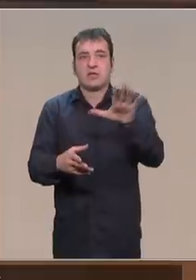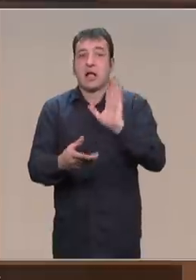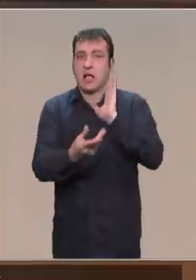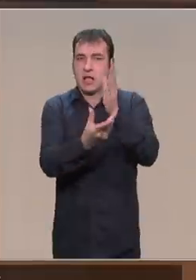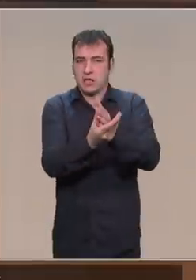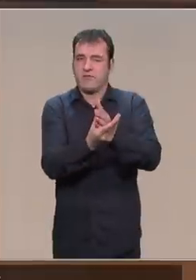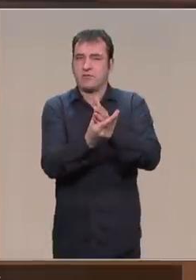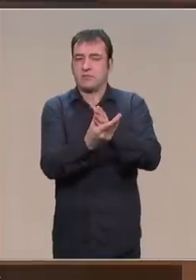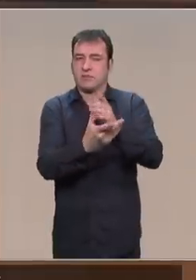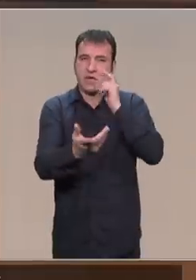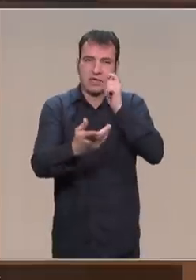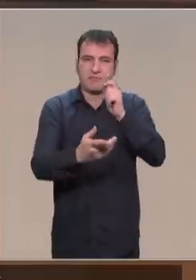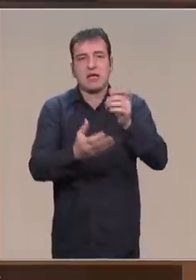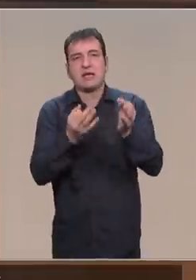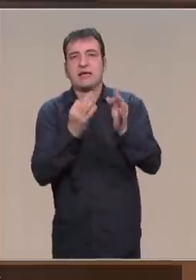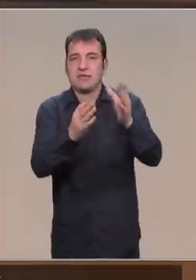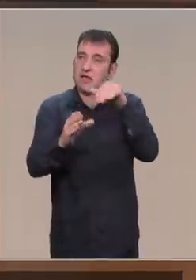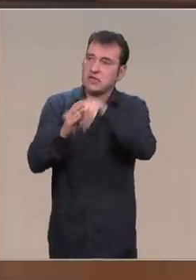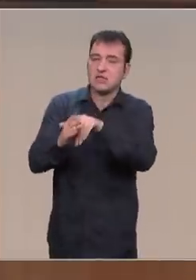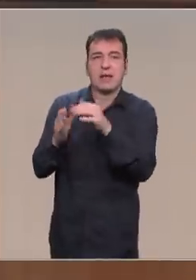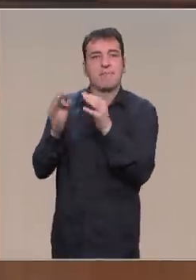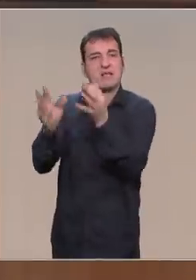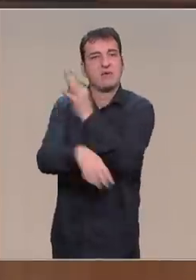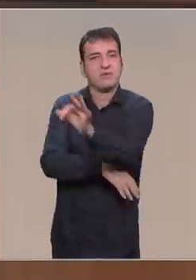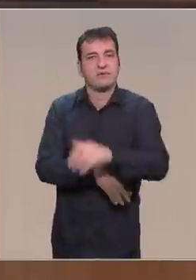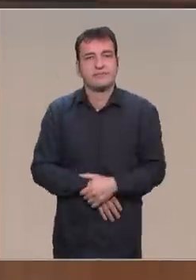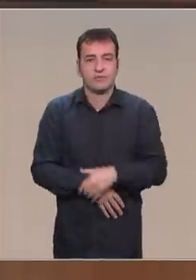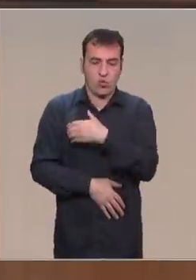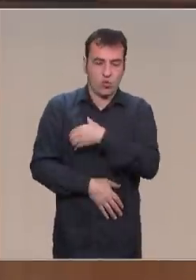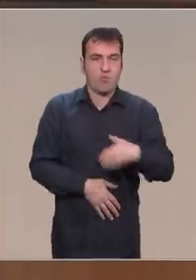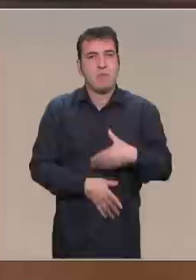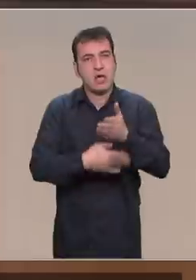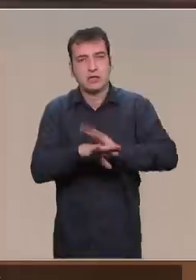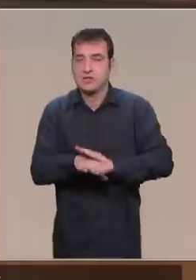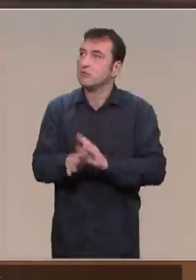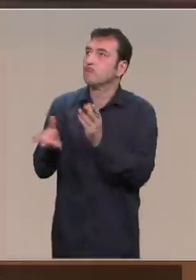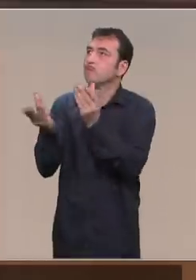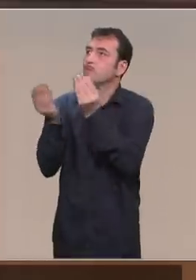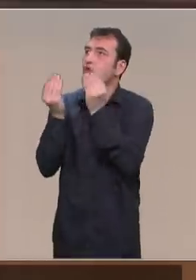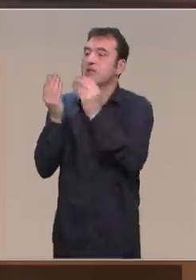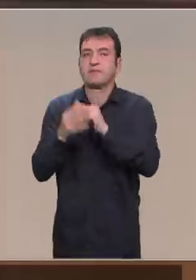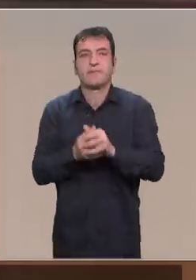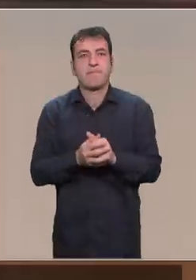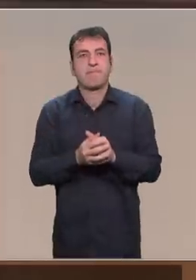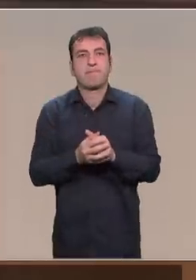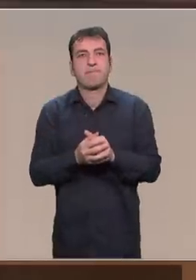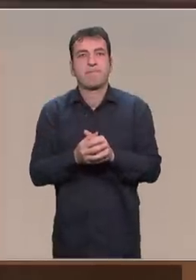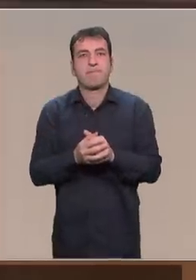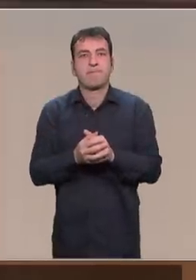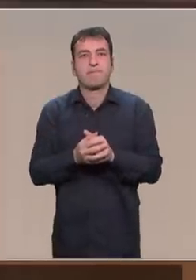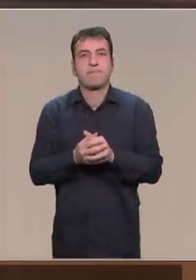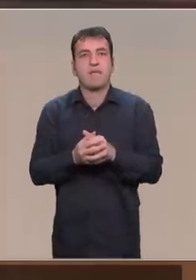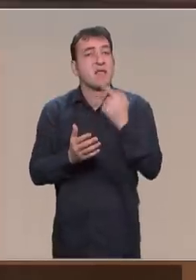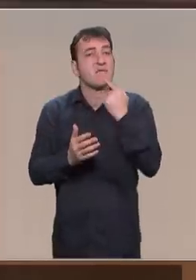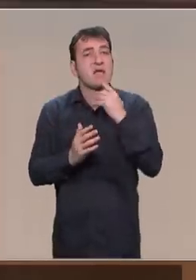au sein de Météo France. Ces maires qui ont décidé de suivre ces sessions de formation, on n'a pas fait la lecture